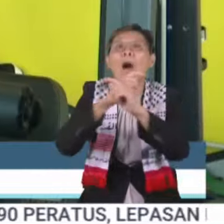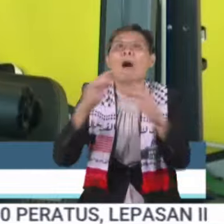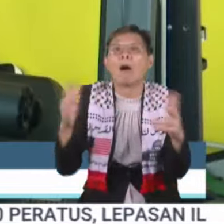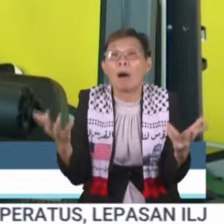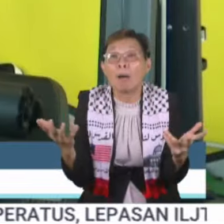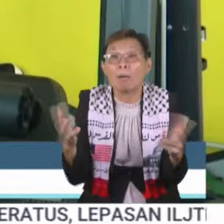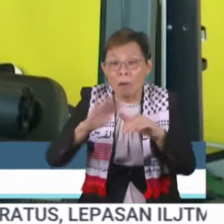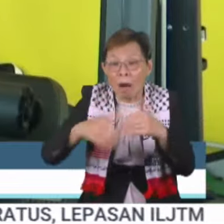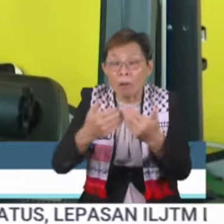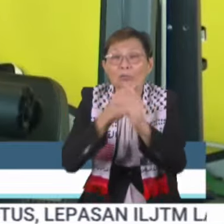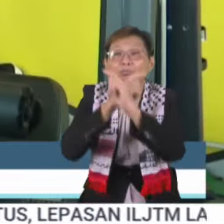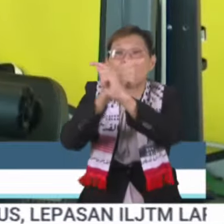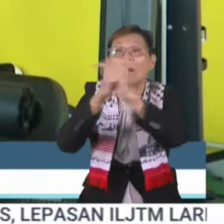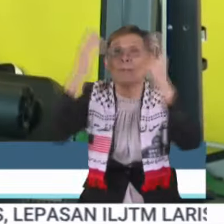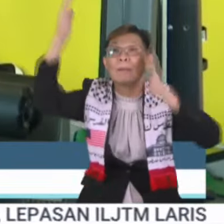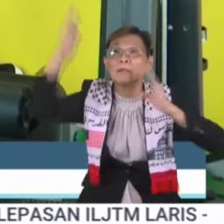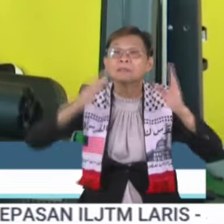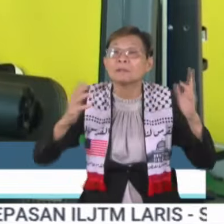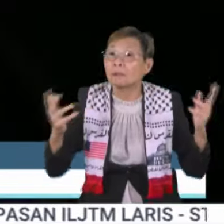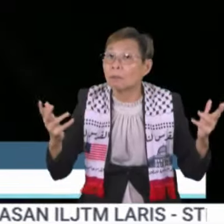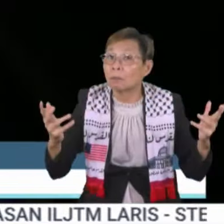juga struktur pembangunan negara.